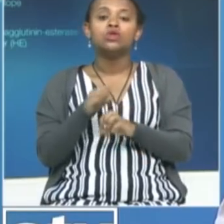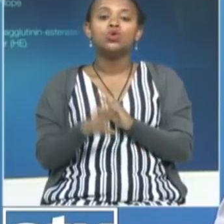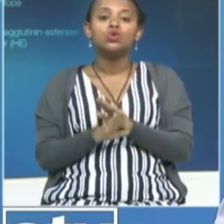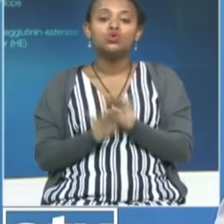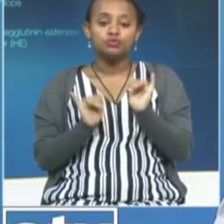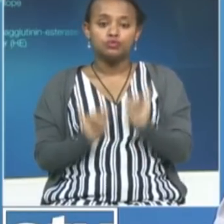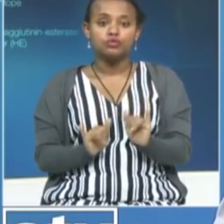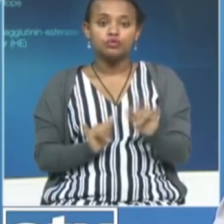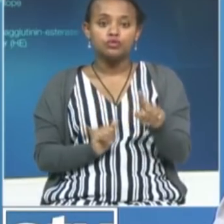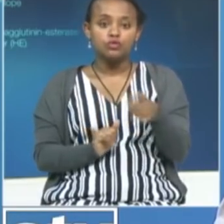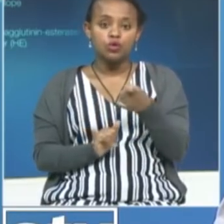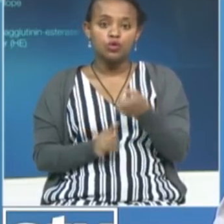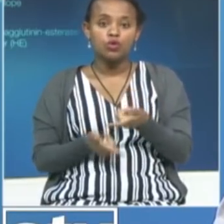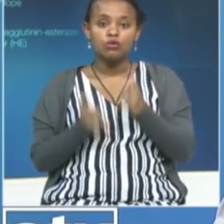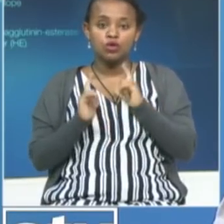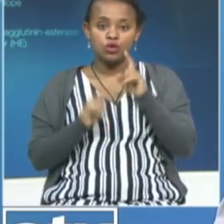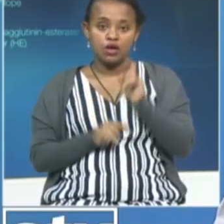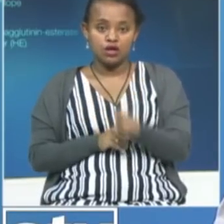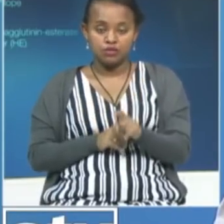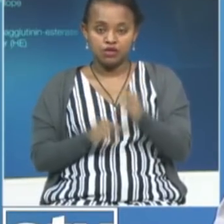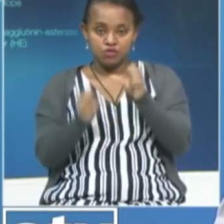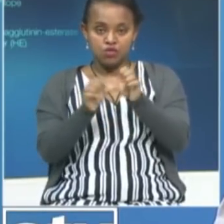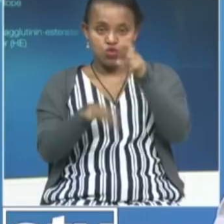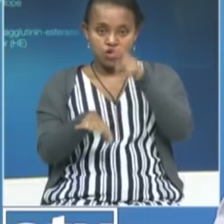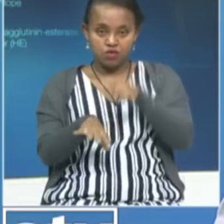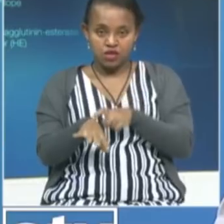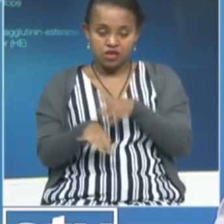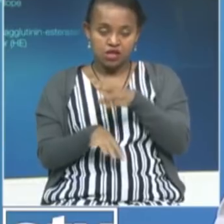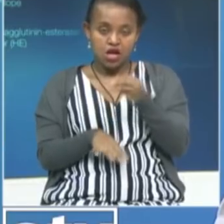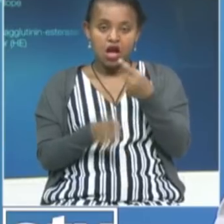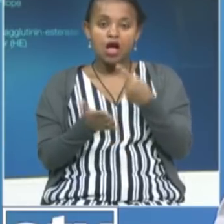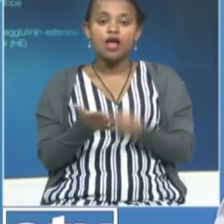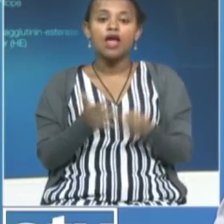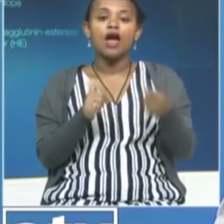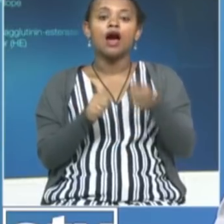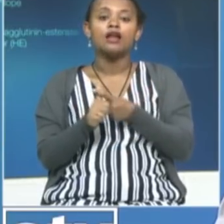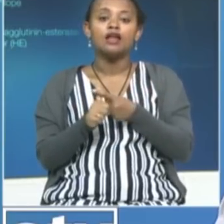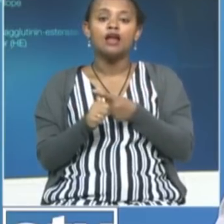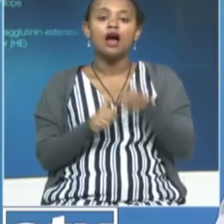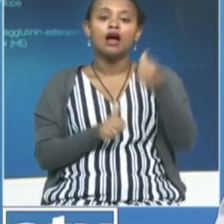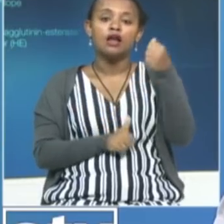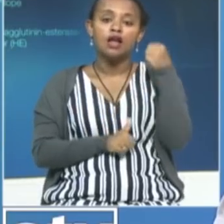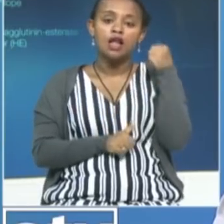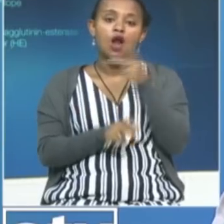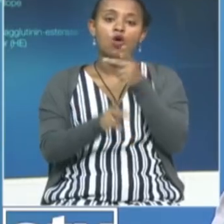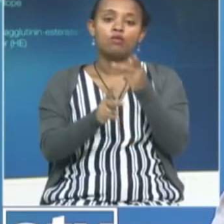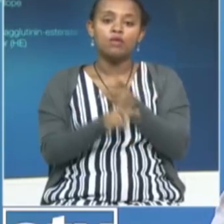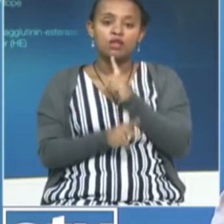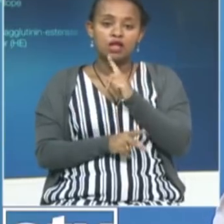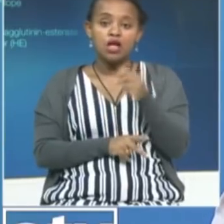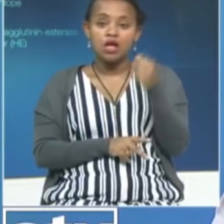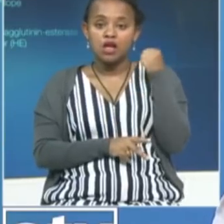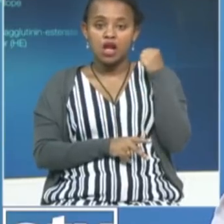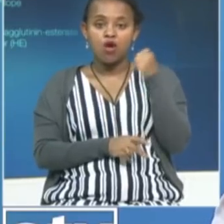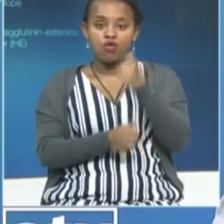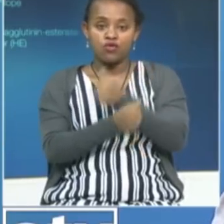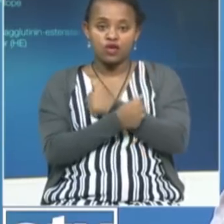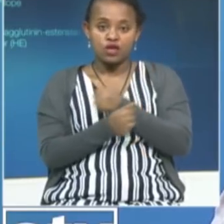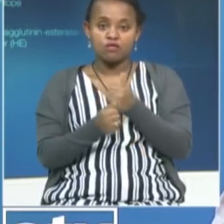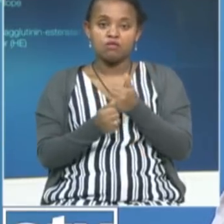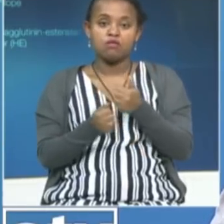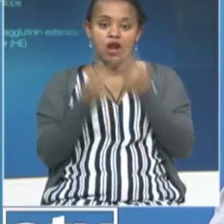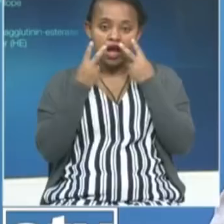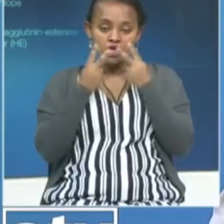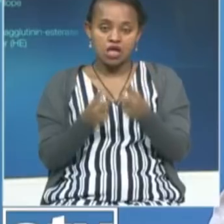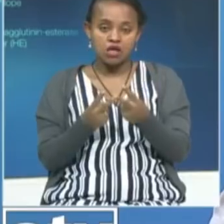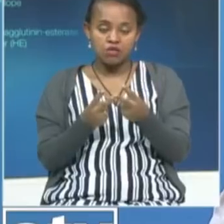ሆኖ መኖር አለብን በምንቆይበት ጊዜ እና ይሄ አንደኛ ለሌላው በመጠንቀቅ ነው። ሌላውን ፍቅር የምናሳይበት